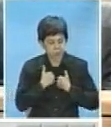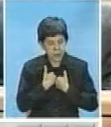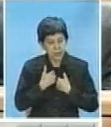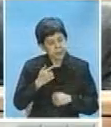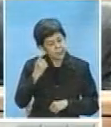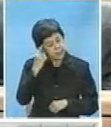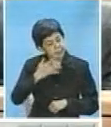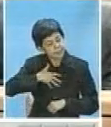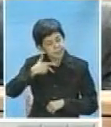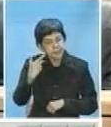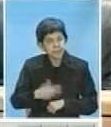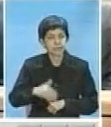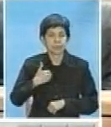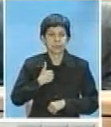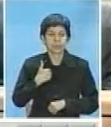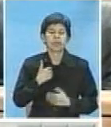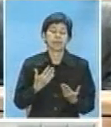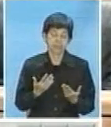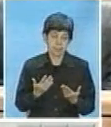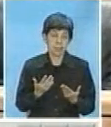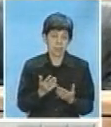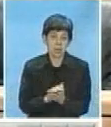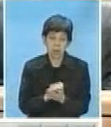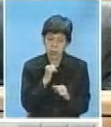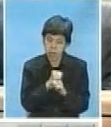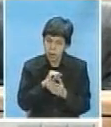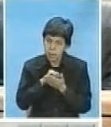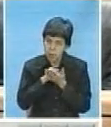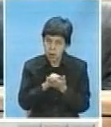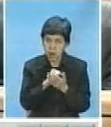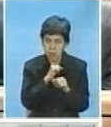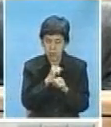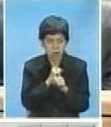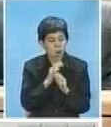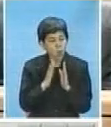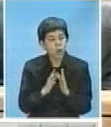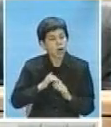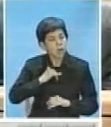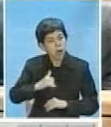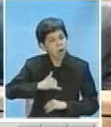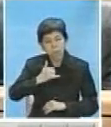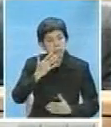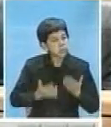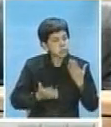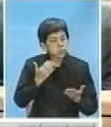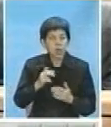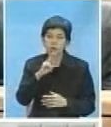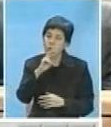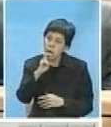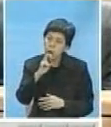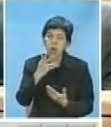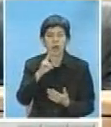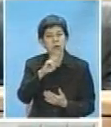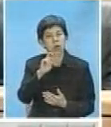จอีกเพราะว่าความผิดพลาดในการให้บริการจำนวนมากครั้งอย่างที่ผมเรียนให้ทราบ200ล้านครั้ง